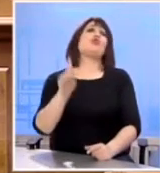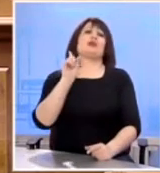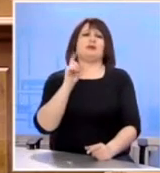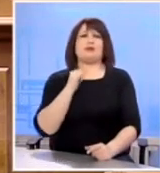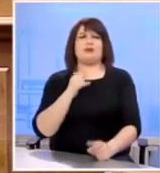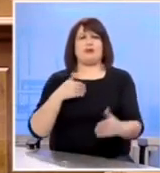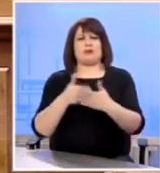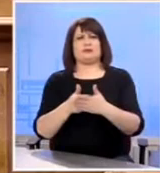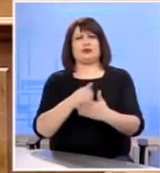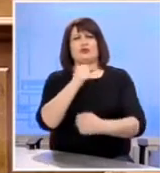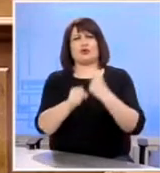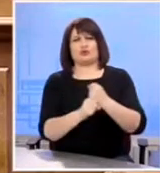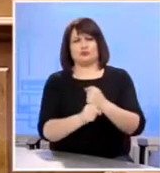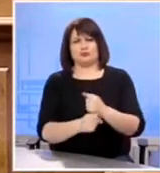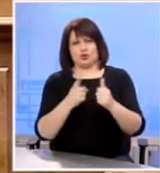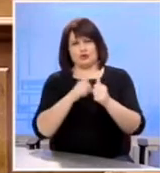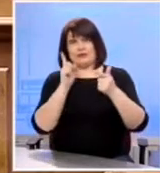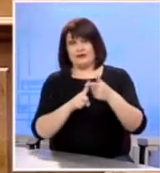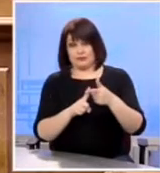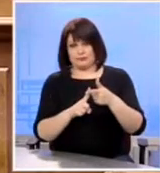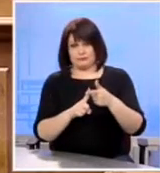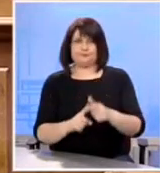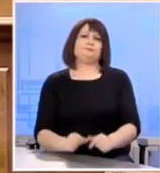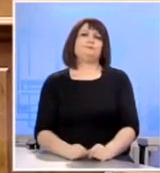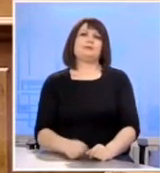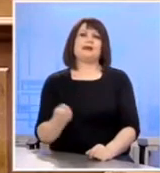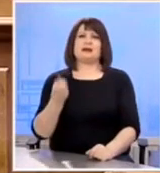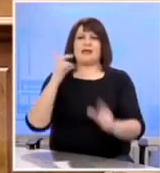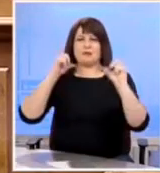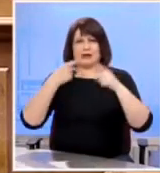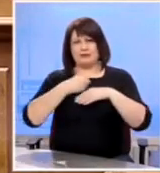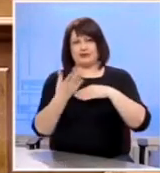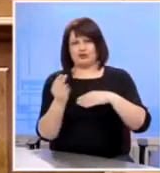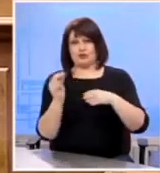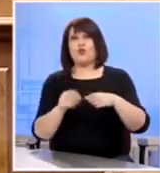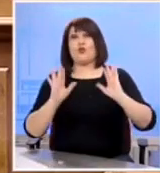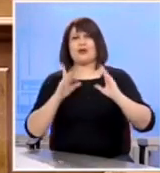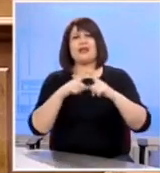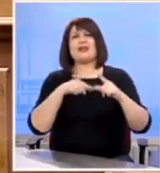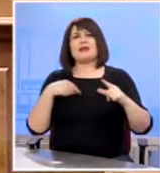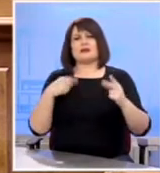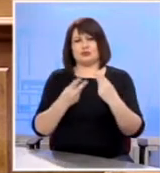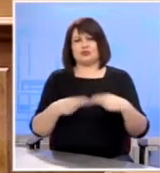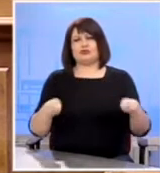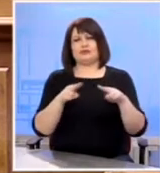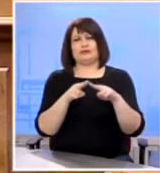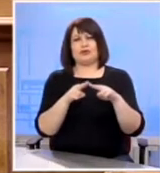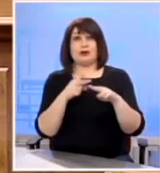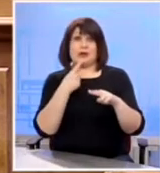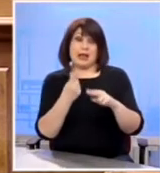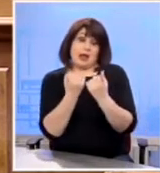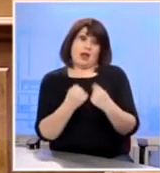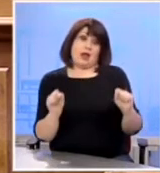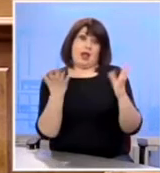χρόνου. Δεύτερον, θα το καταψηφίσουν, λένε, γιατί το Διοικητικό Συμβούλιο δεν θα είναι ανεξάρτητο, αλλά